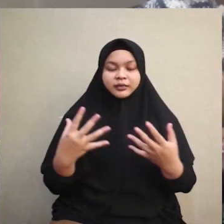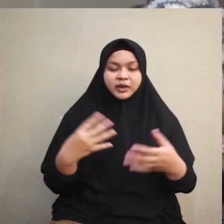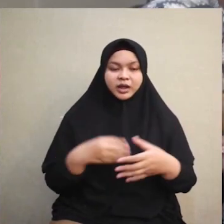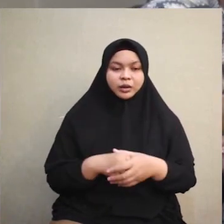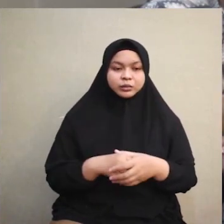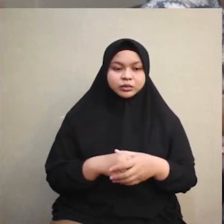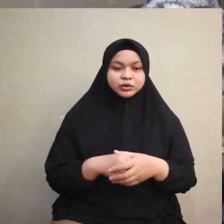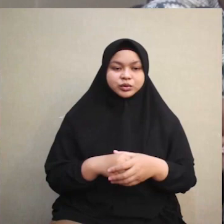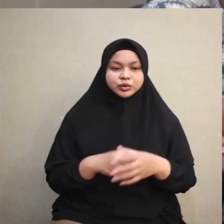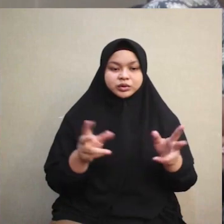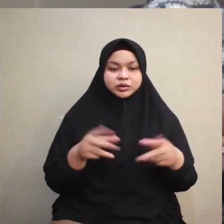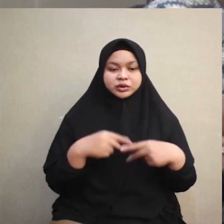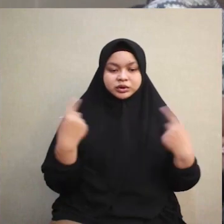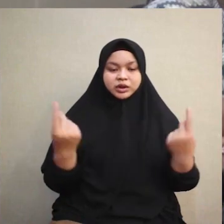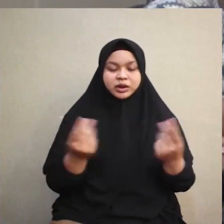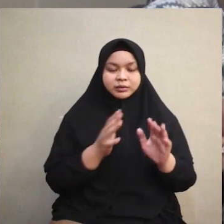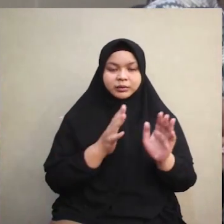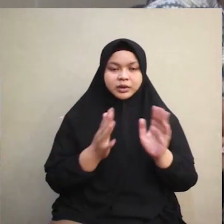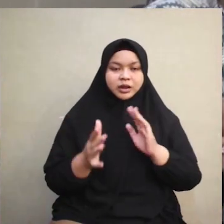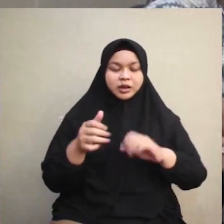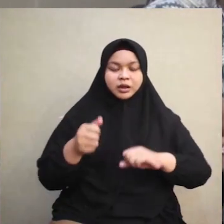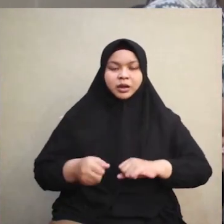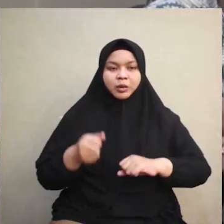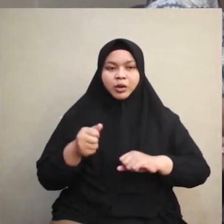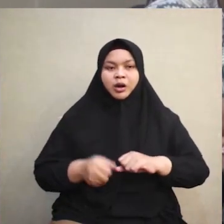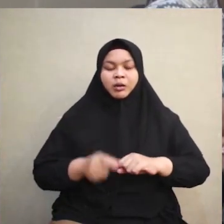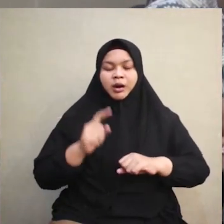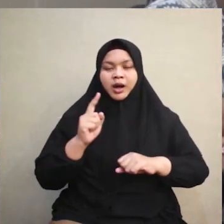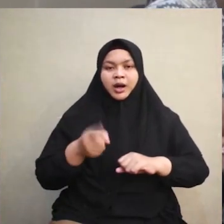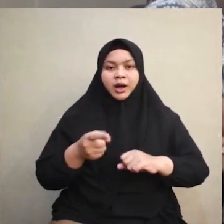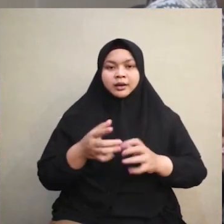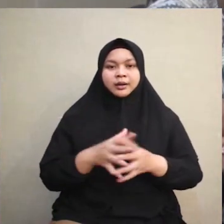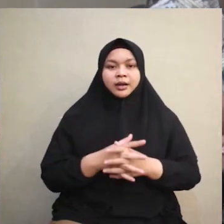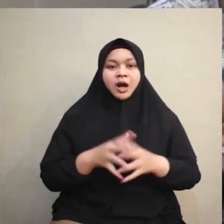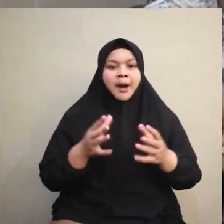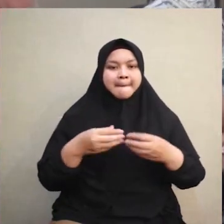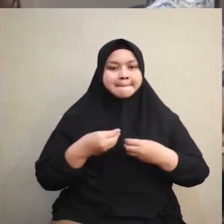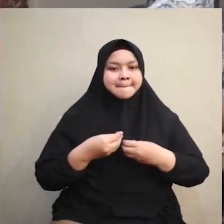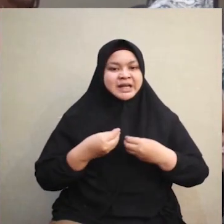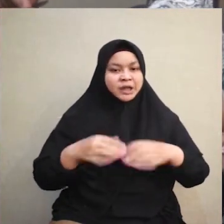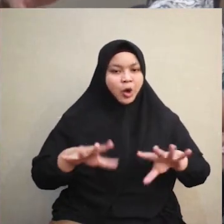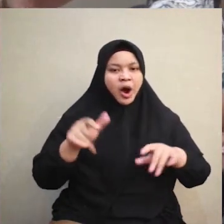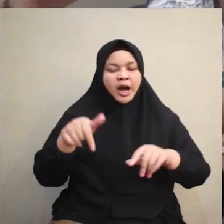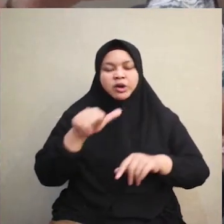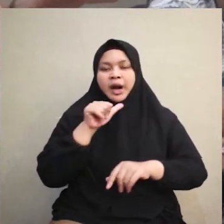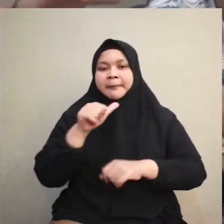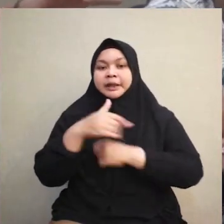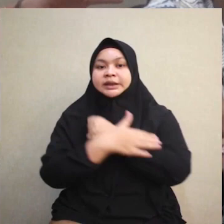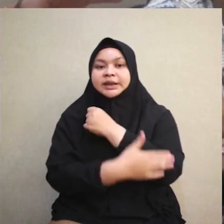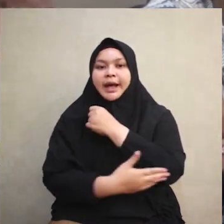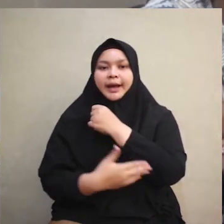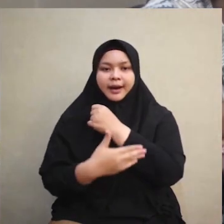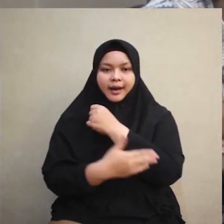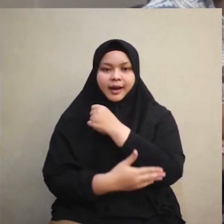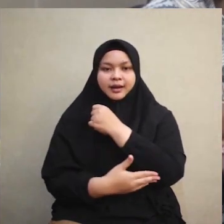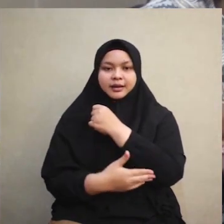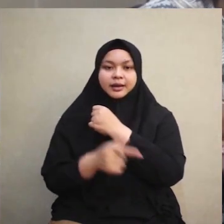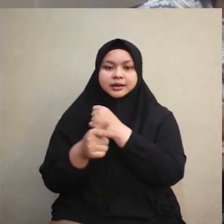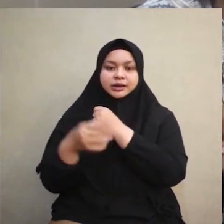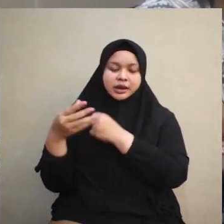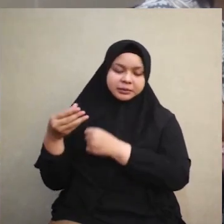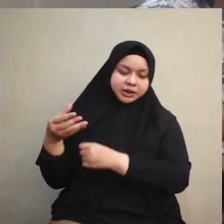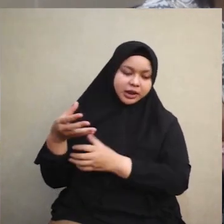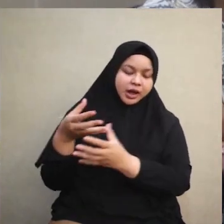bagi kita yang berhadapan dengan hukum maka penjual itu adalah negara kita kan menyerahkan